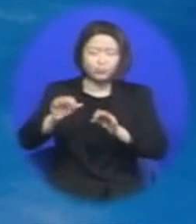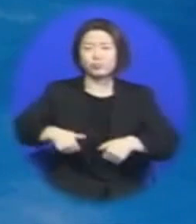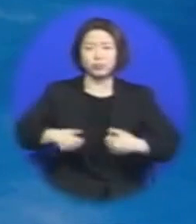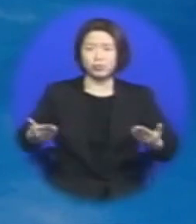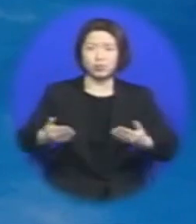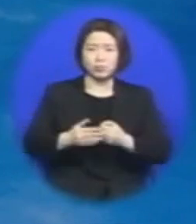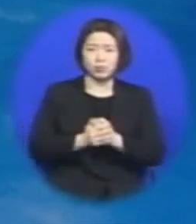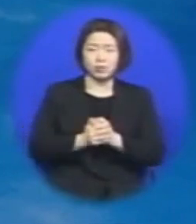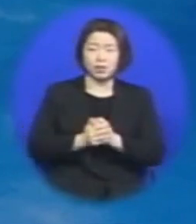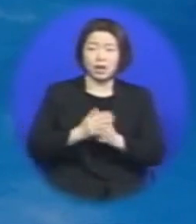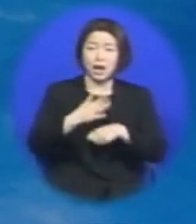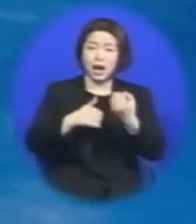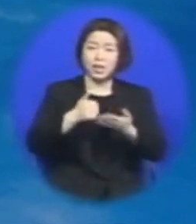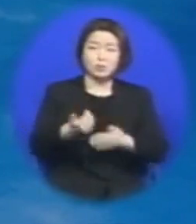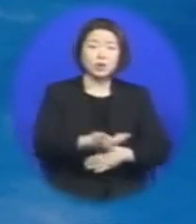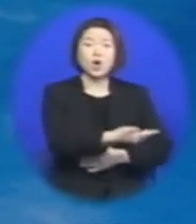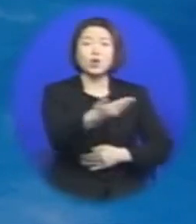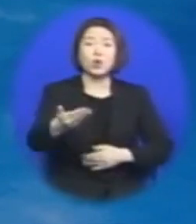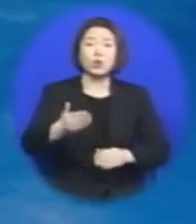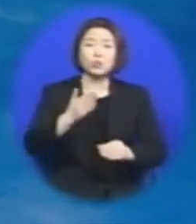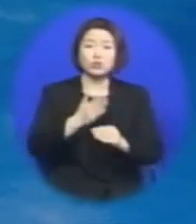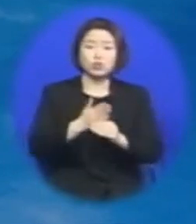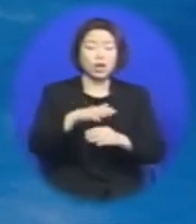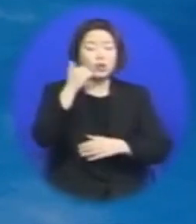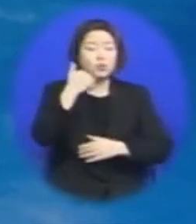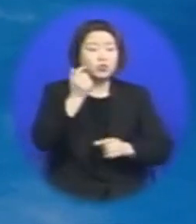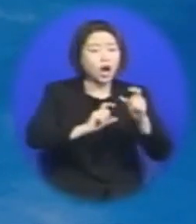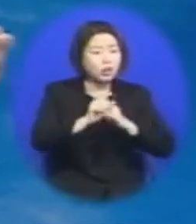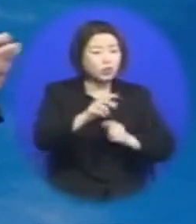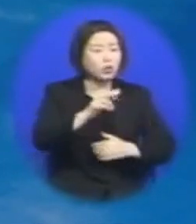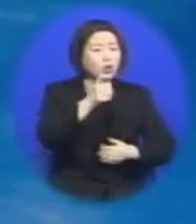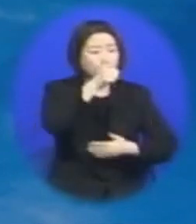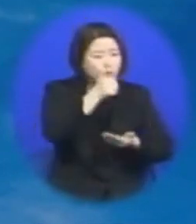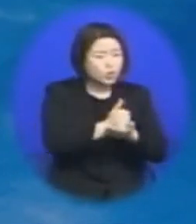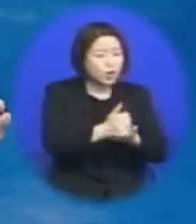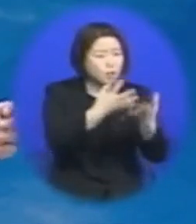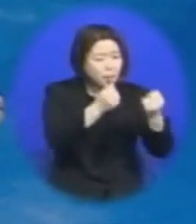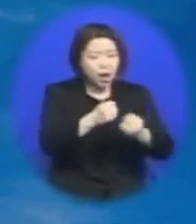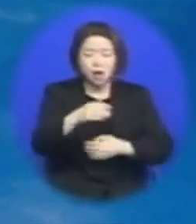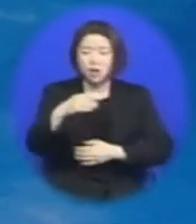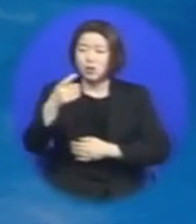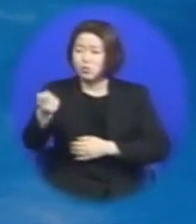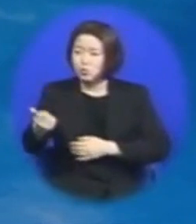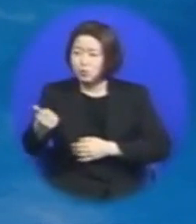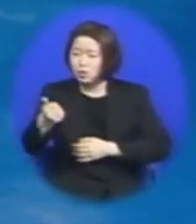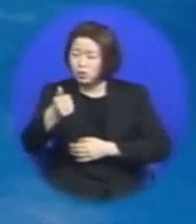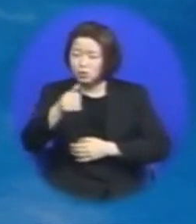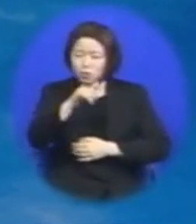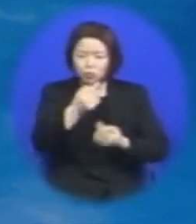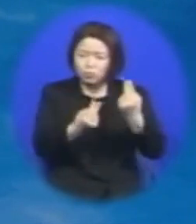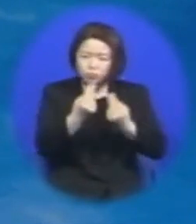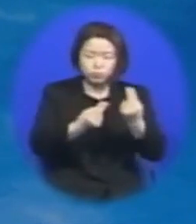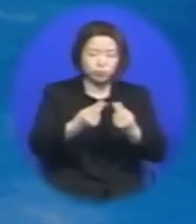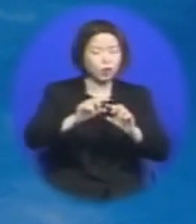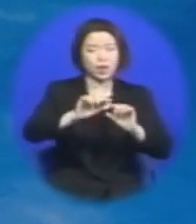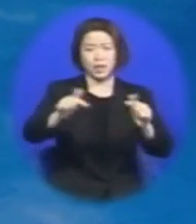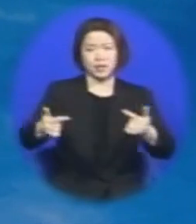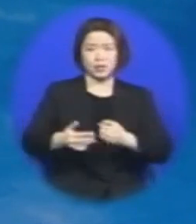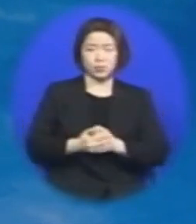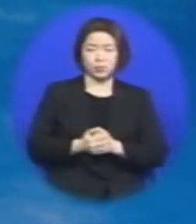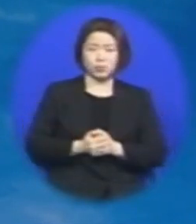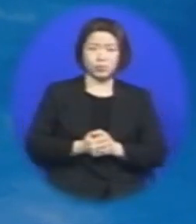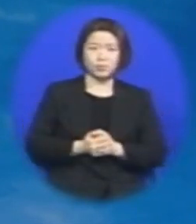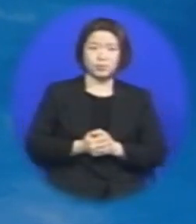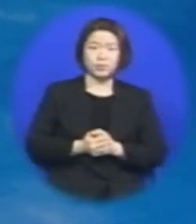하나님은 여러분 중에 누가 더 죄를 많이 지었고 누구는 조금 지었는가 하나님이 비교해 보시지도 않아요